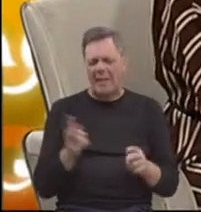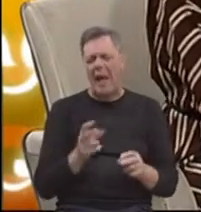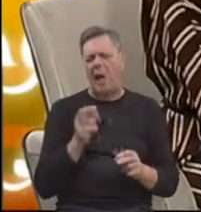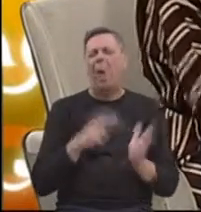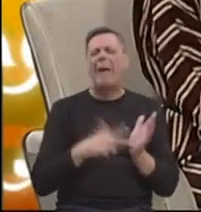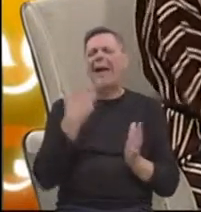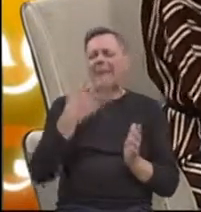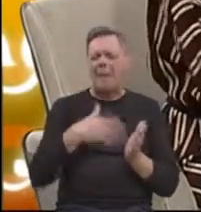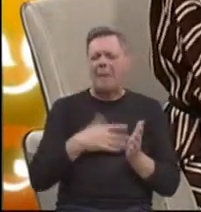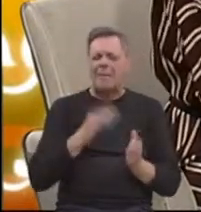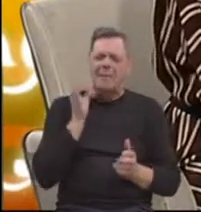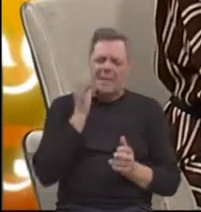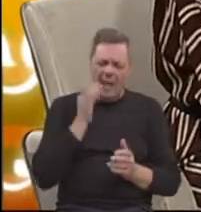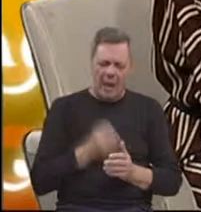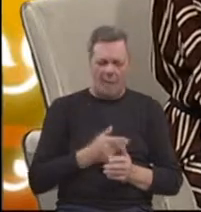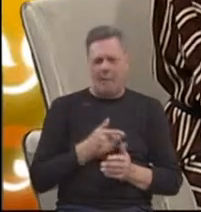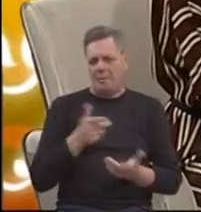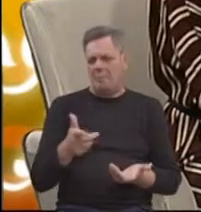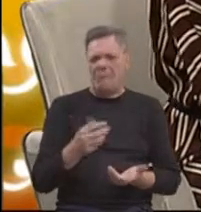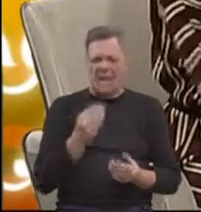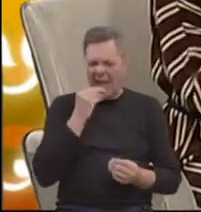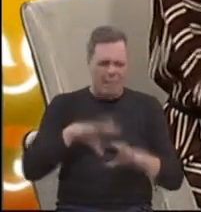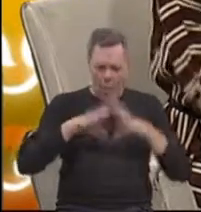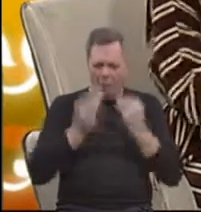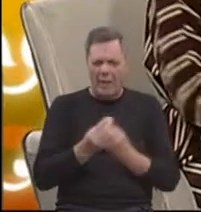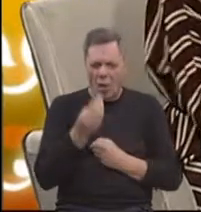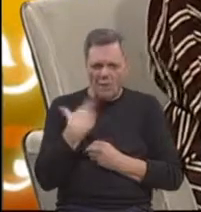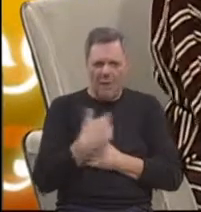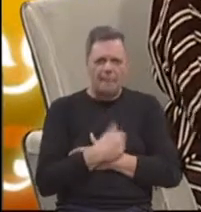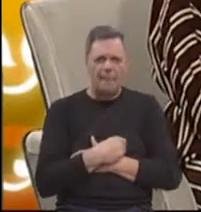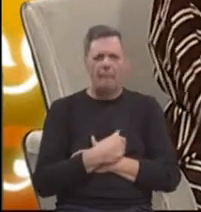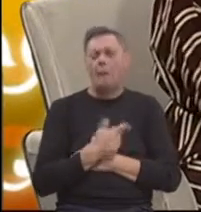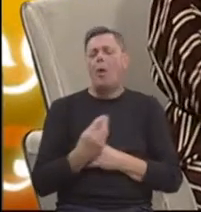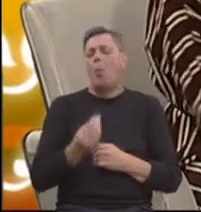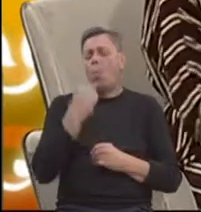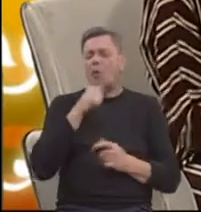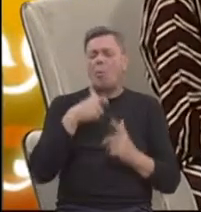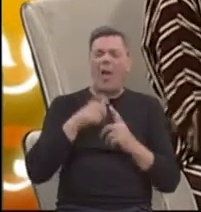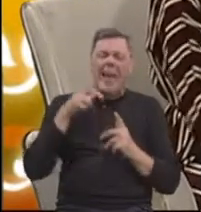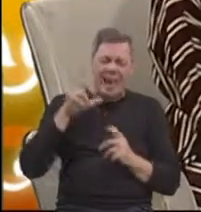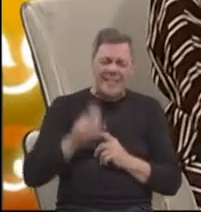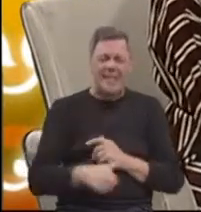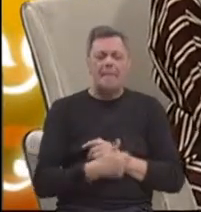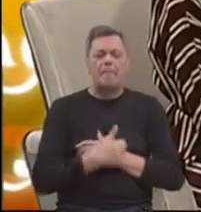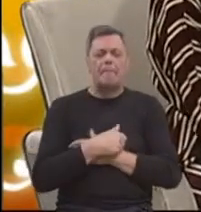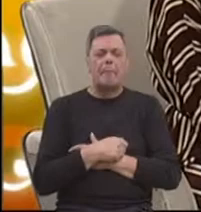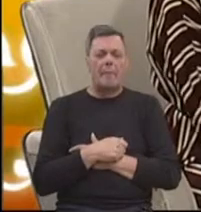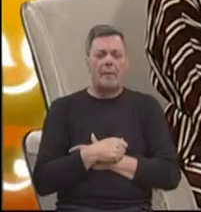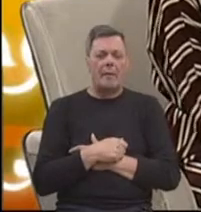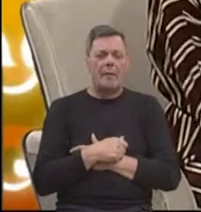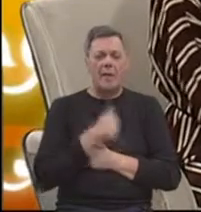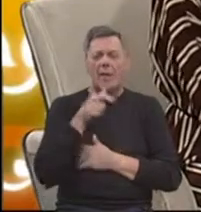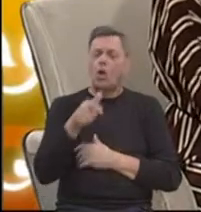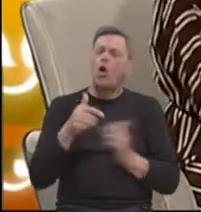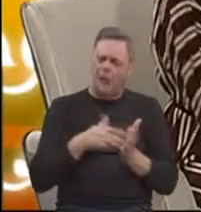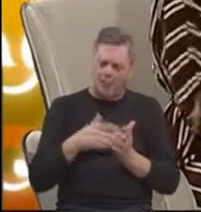masnim kiselinama, najčešće jedemo, ne mićemo one kosti, nego to pojedemo pa unosimo i kalci. I svakako ju